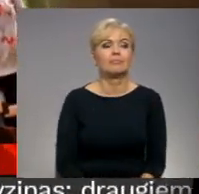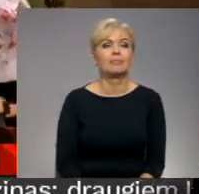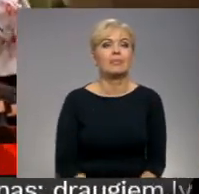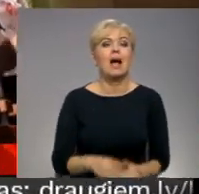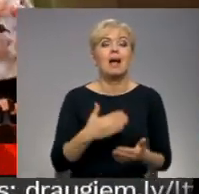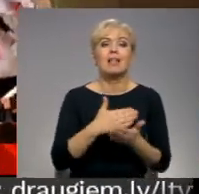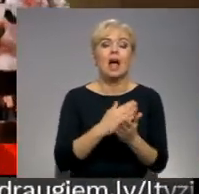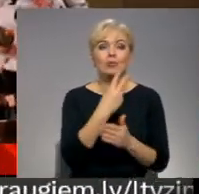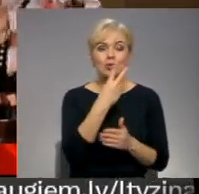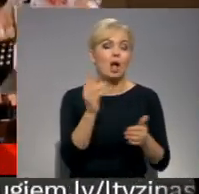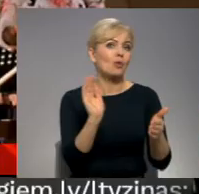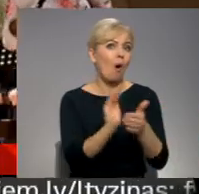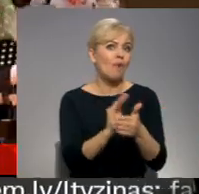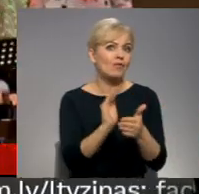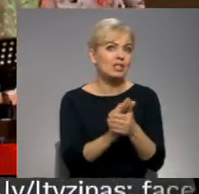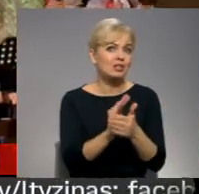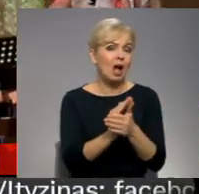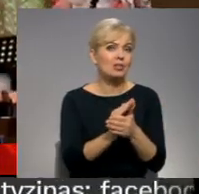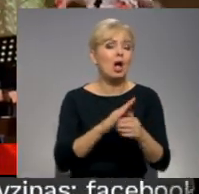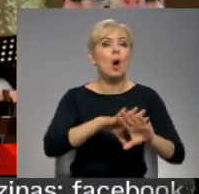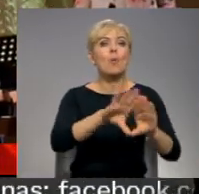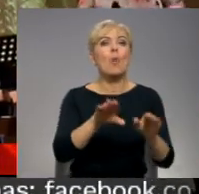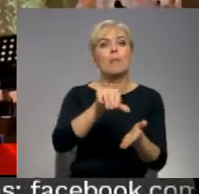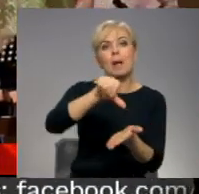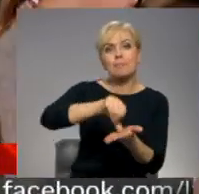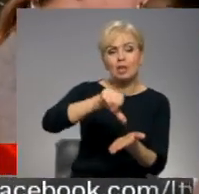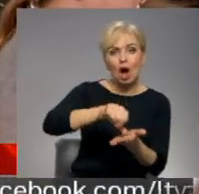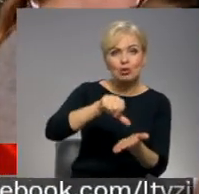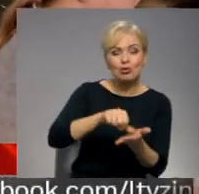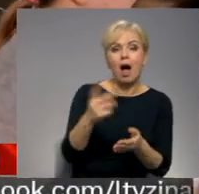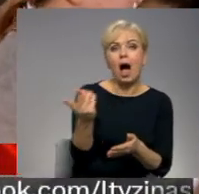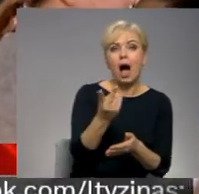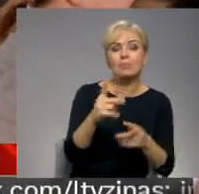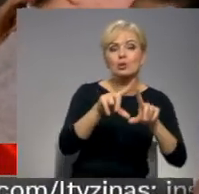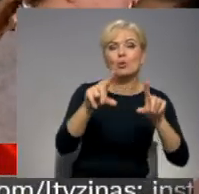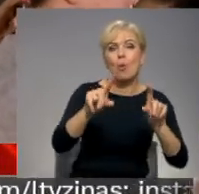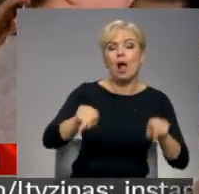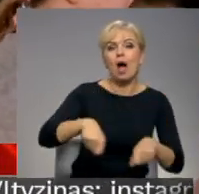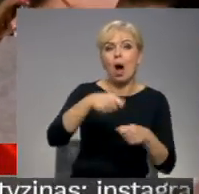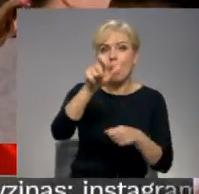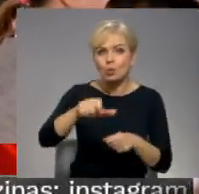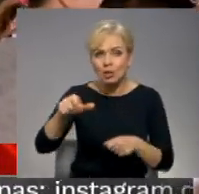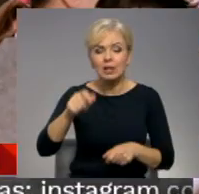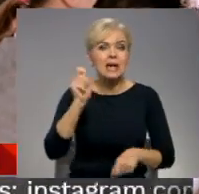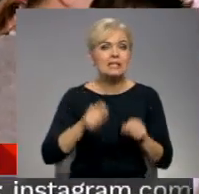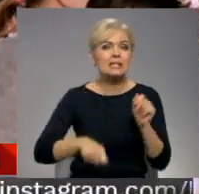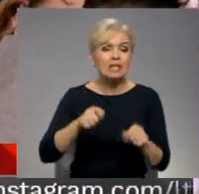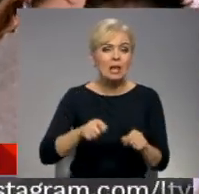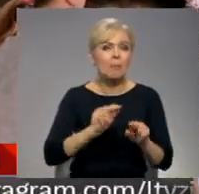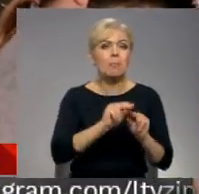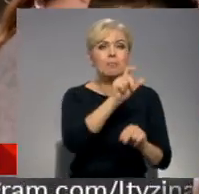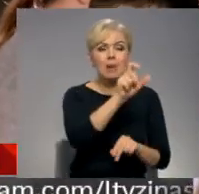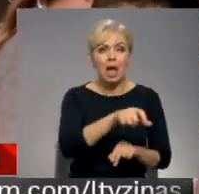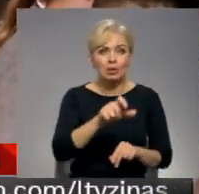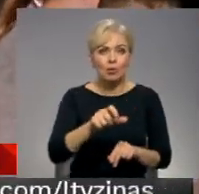Lielākās skatītāju ovācijas izsauca kopējais priekšnesums, kurā uzstājās gan abu skolu audzēkņi, gan sitamo instrumentu pedagogi, gan audzinieki,